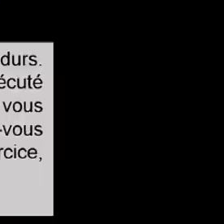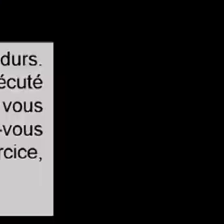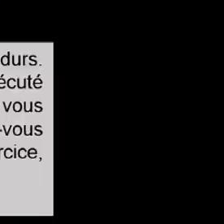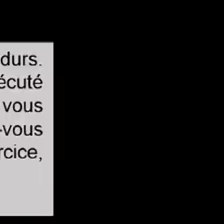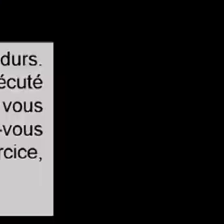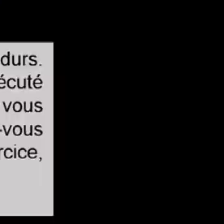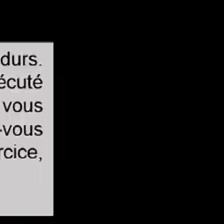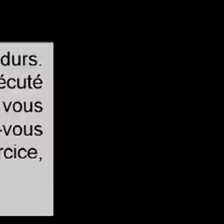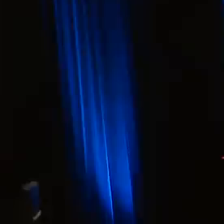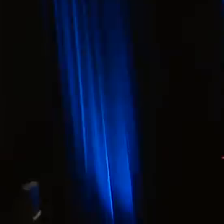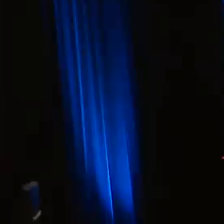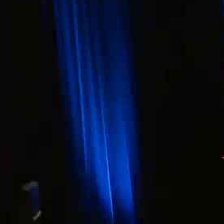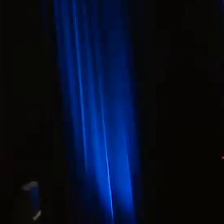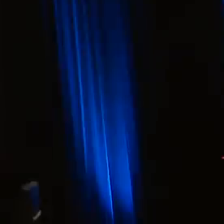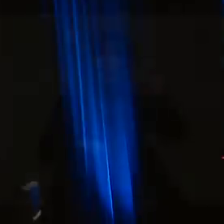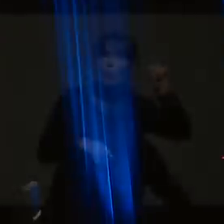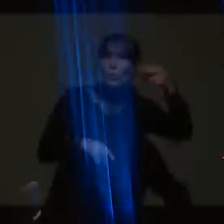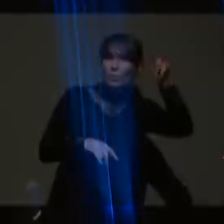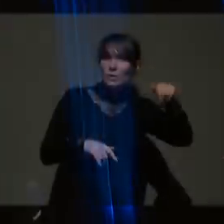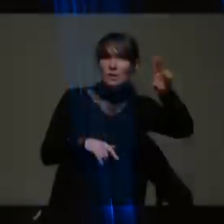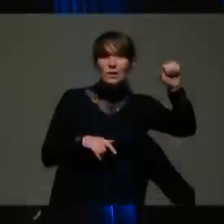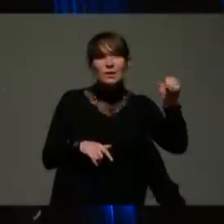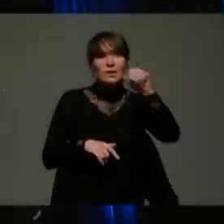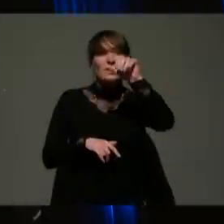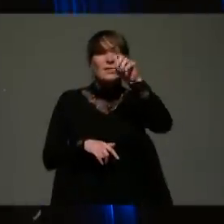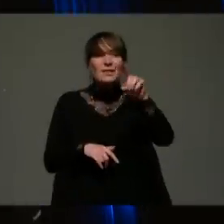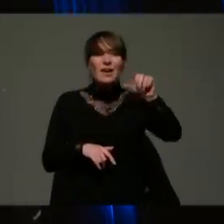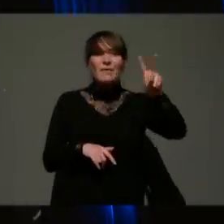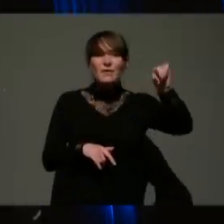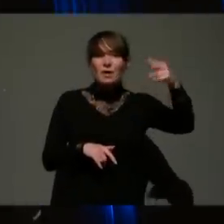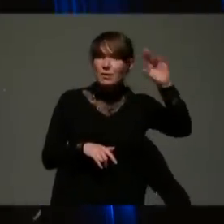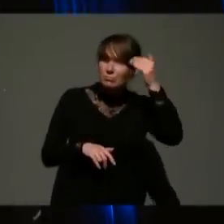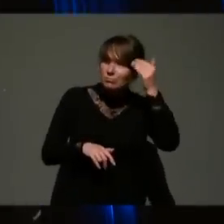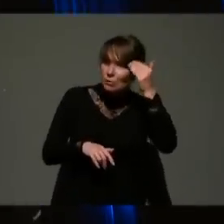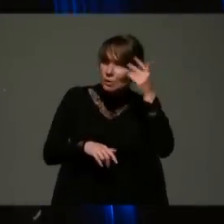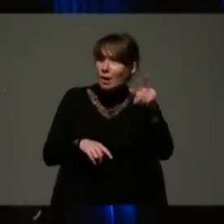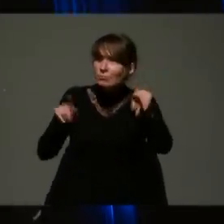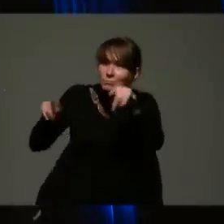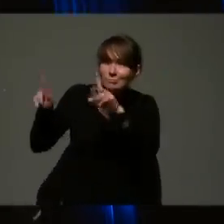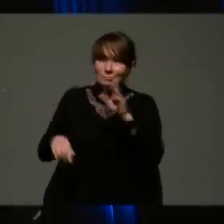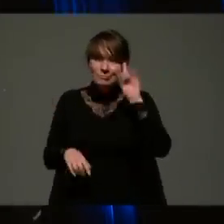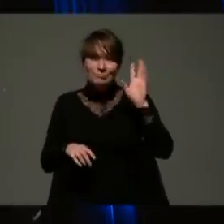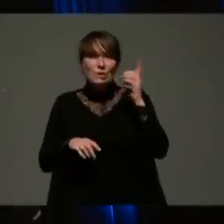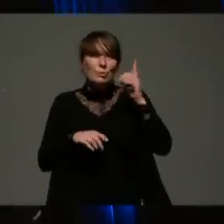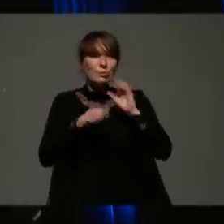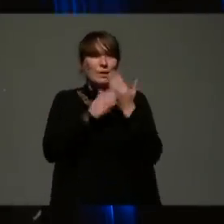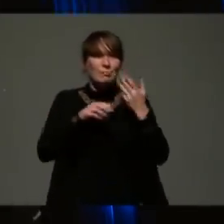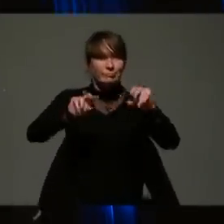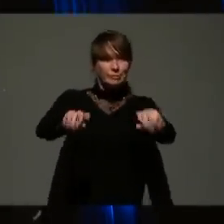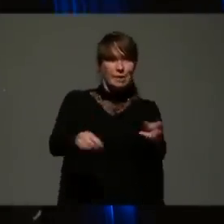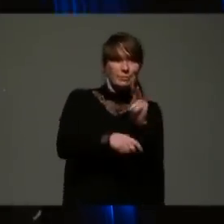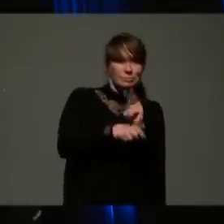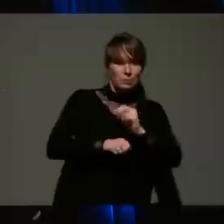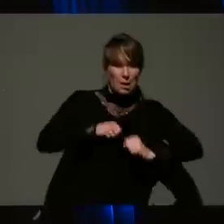avec Véronique et Davina, il y a peut-être certains qui s'en souviennent ici dans la salle, avec quelques courbatures le dimanche matin, eh bien, il